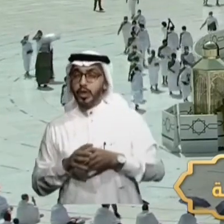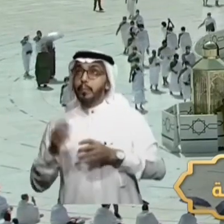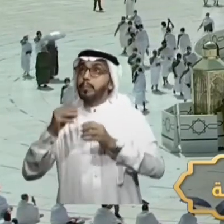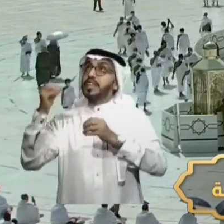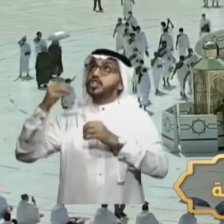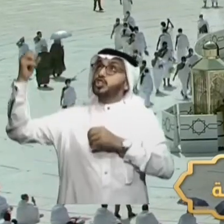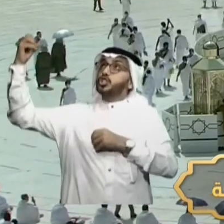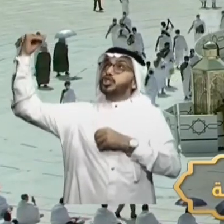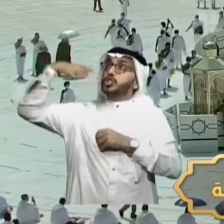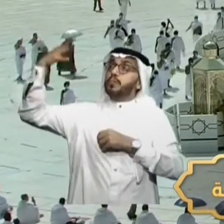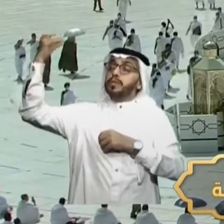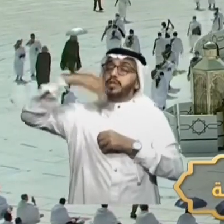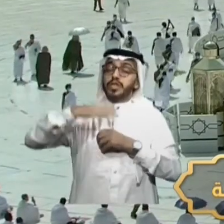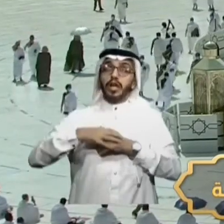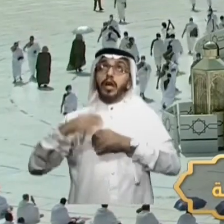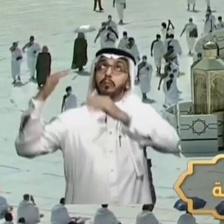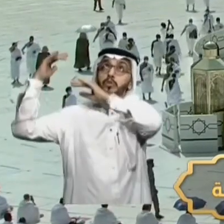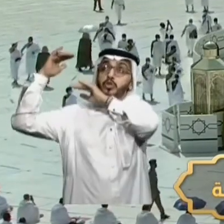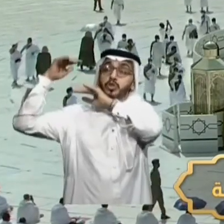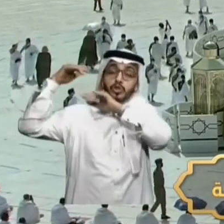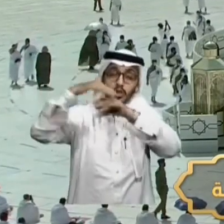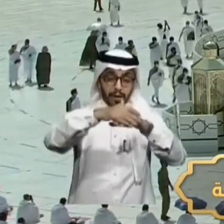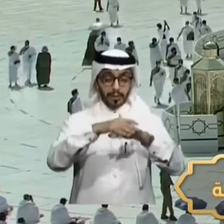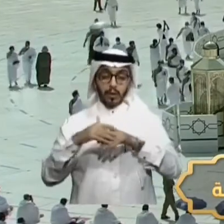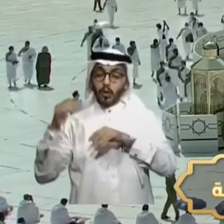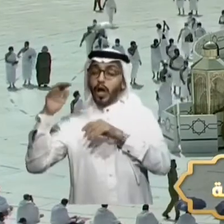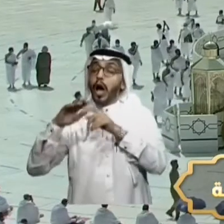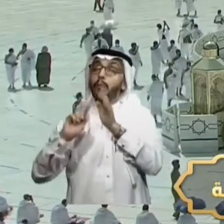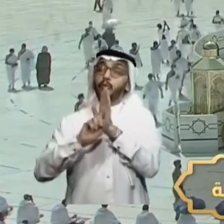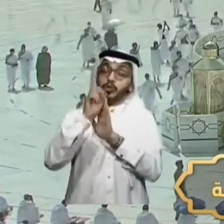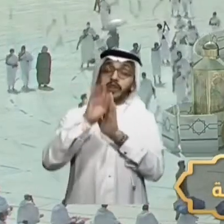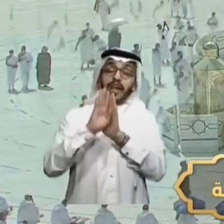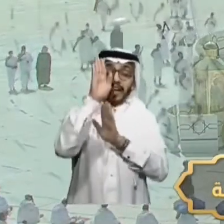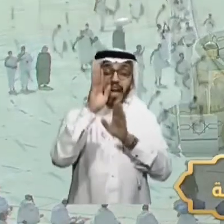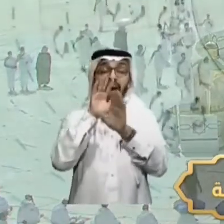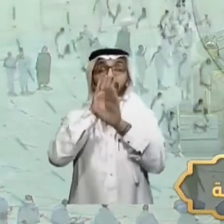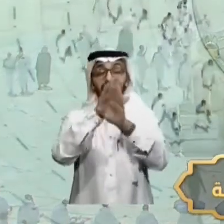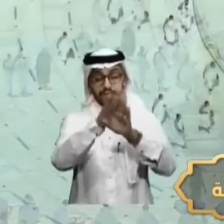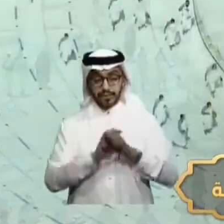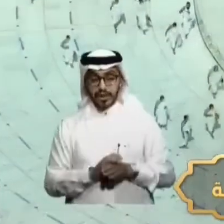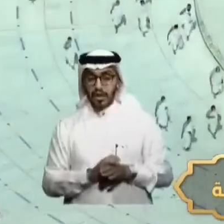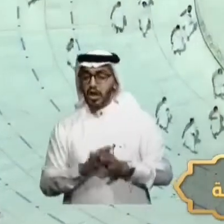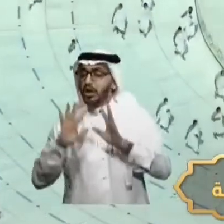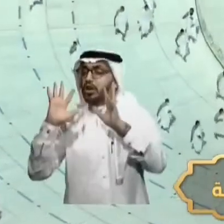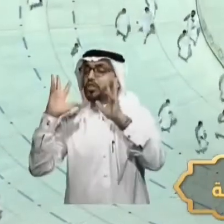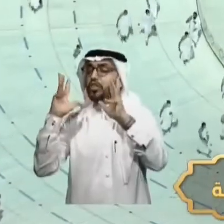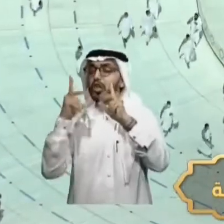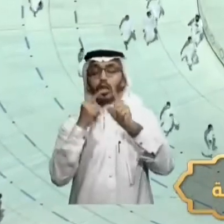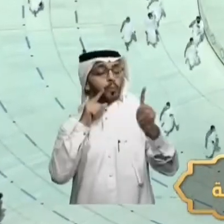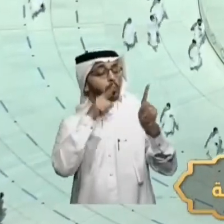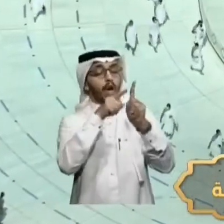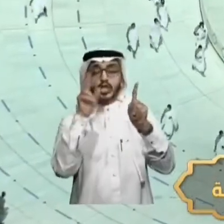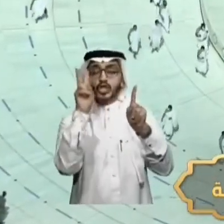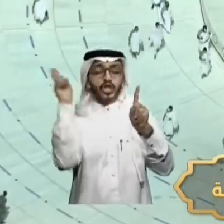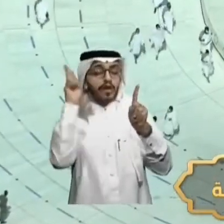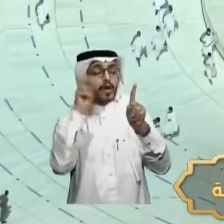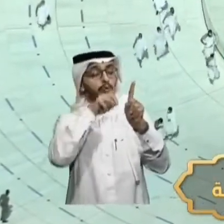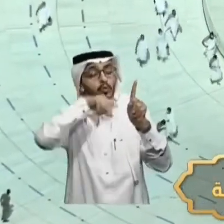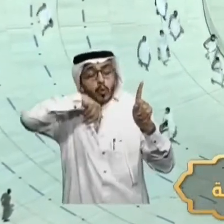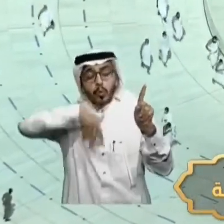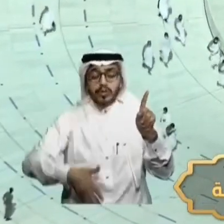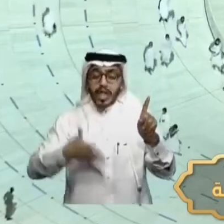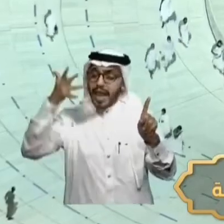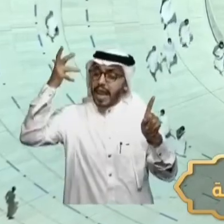والشمس الساطعة والسنة المشرق والمشعل الوضاء. ولئن فات كثيرين رؤيته صلى